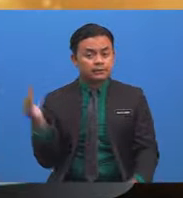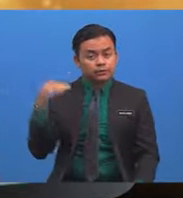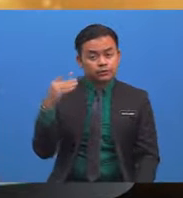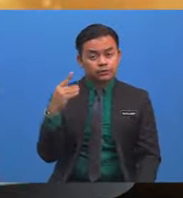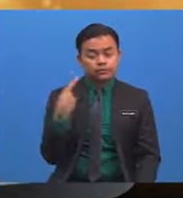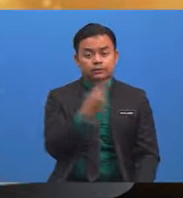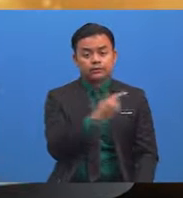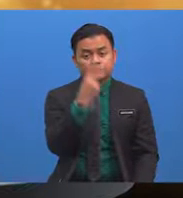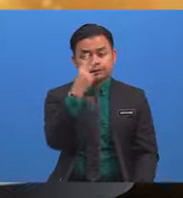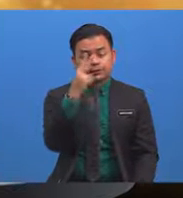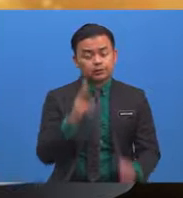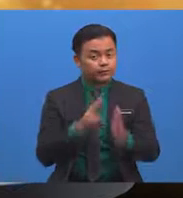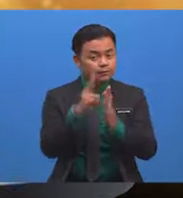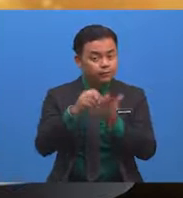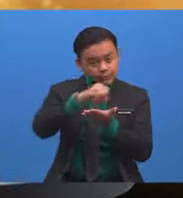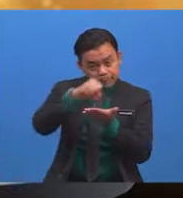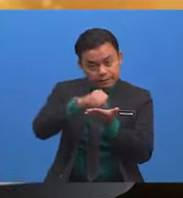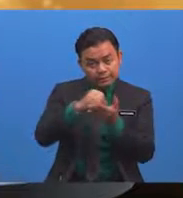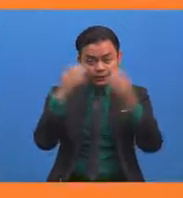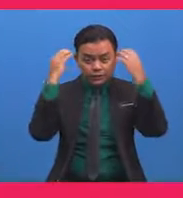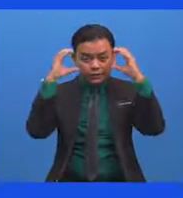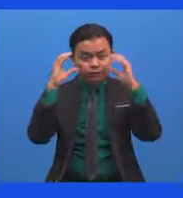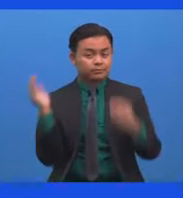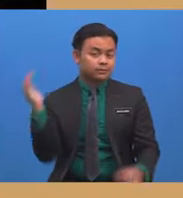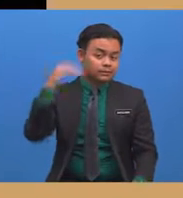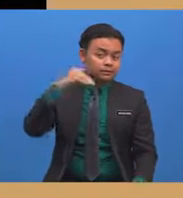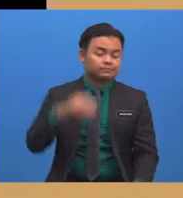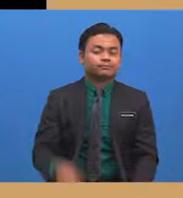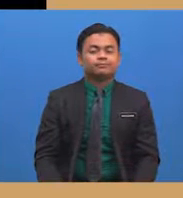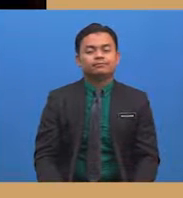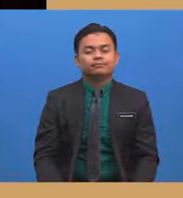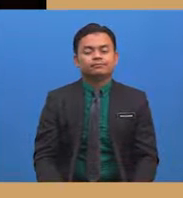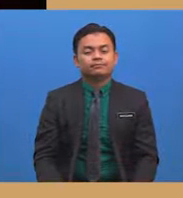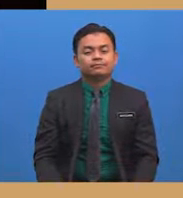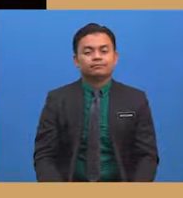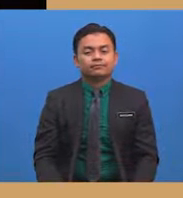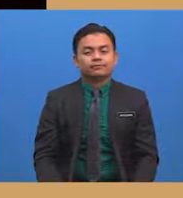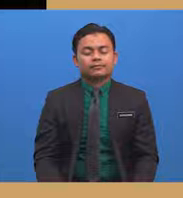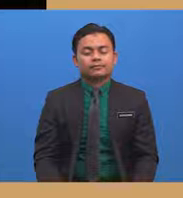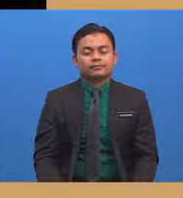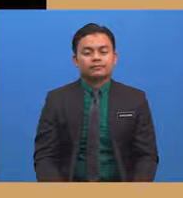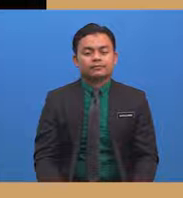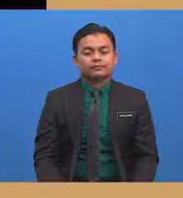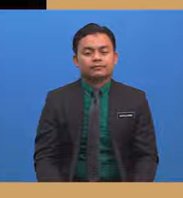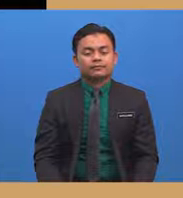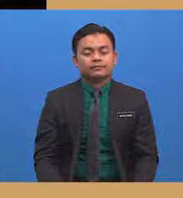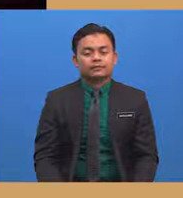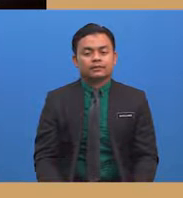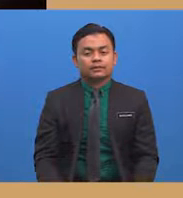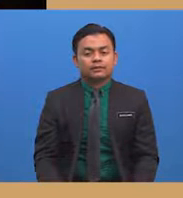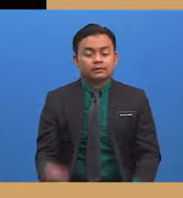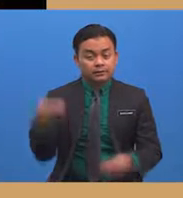tengok video penyiasatan cikgu. Mari. Dalam eksperimen ini, cikgu hanya perlukan lampu